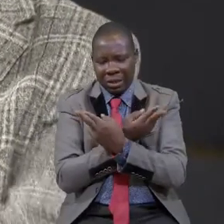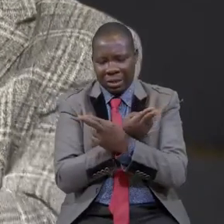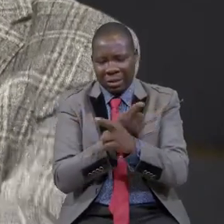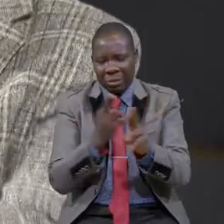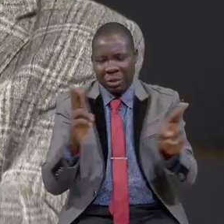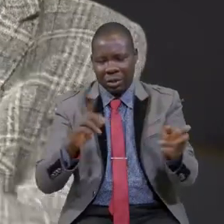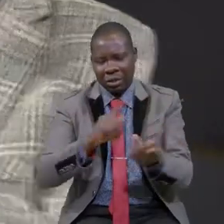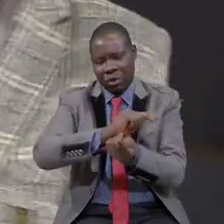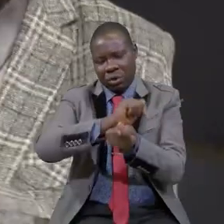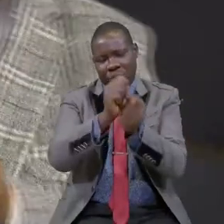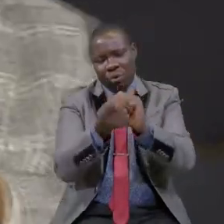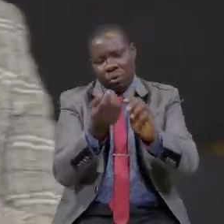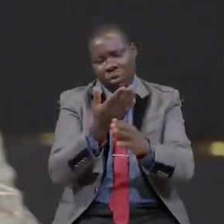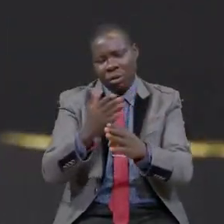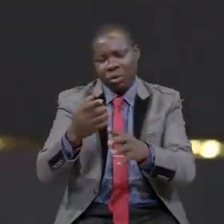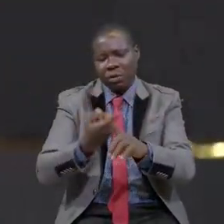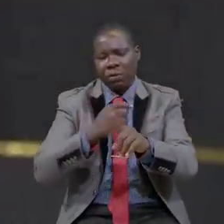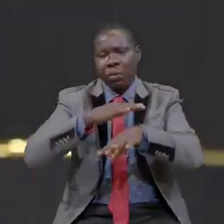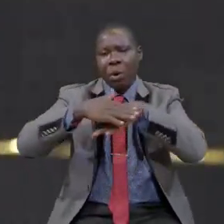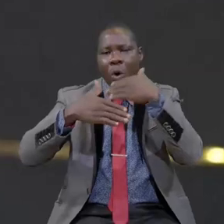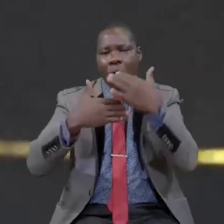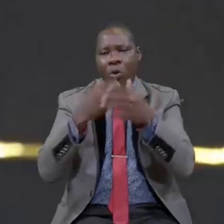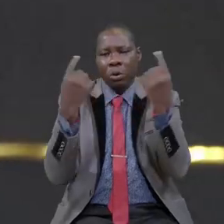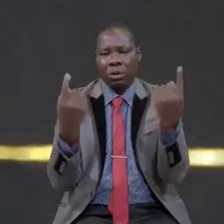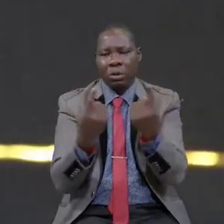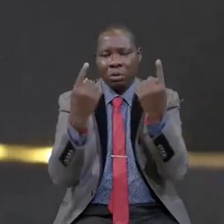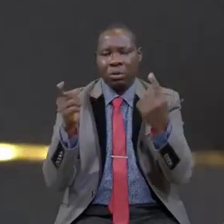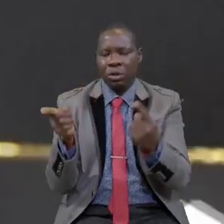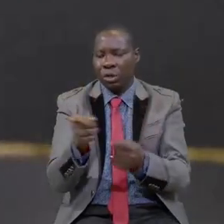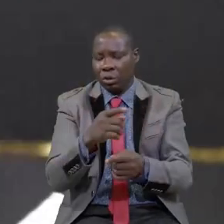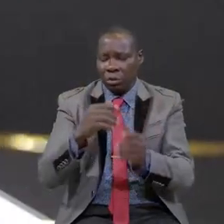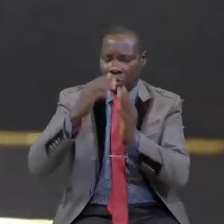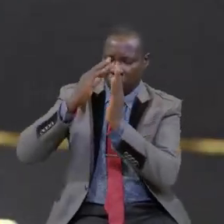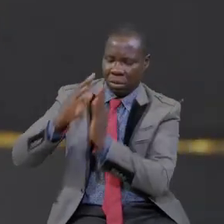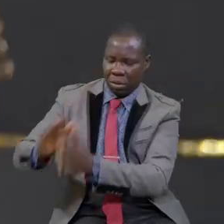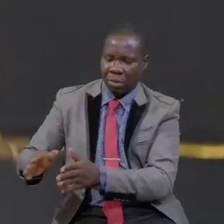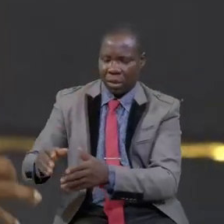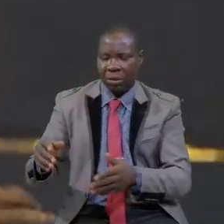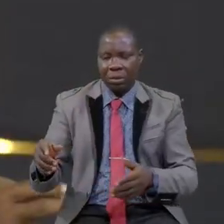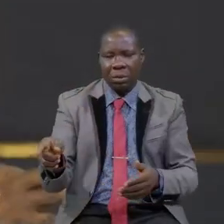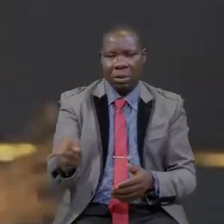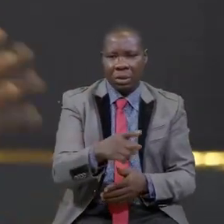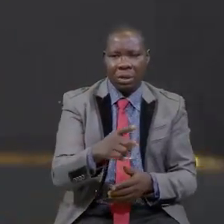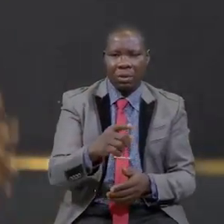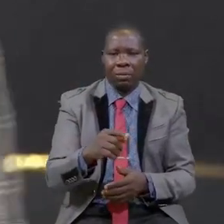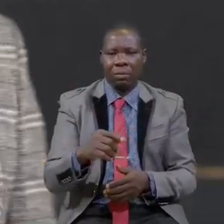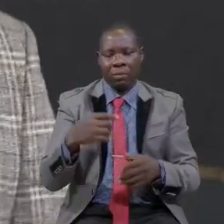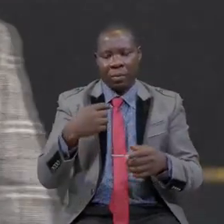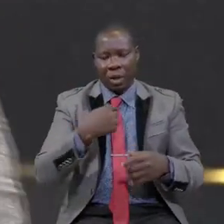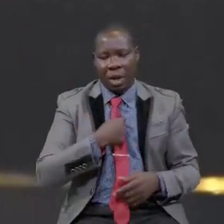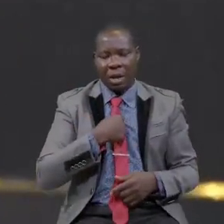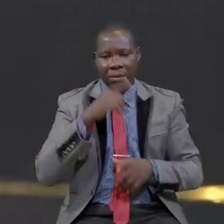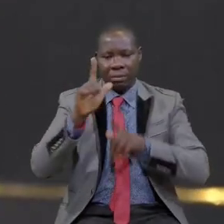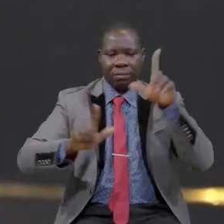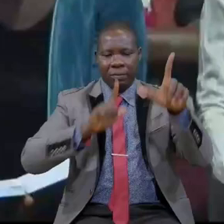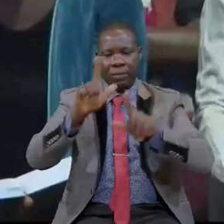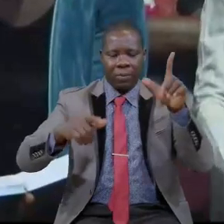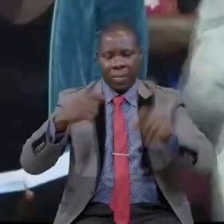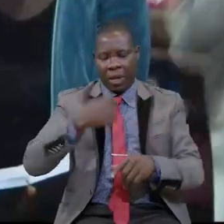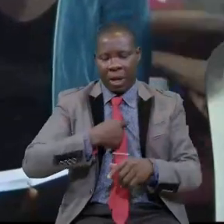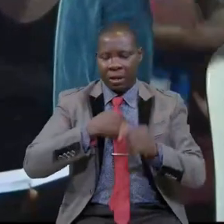de toute iniquité. Tu les abandonnes. Moi, je les abandonne. Dis-le non.